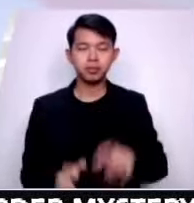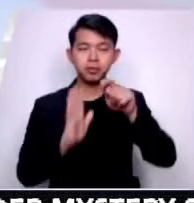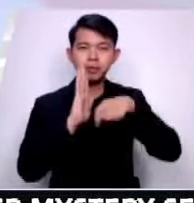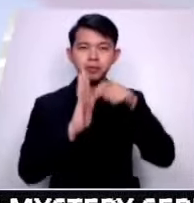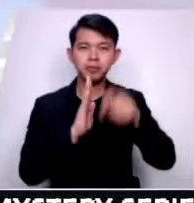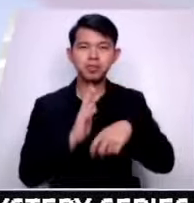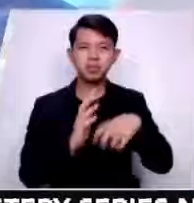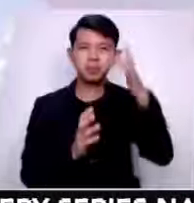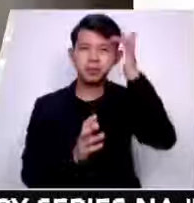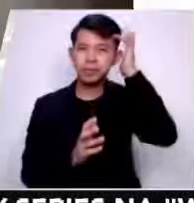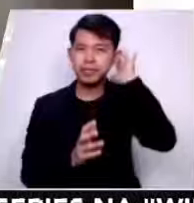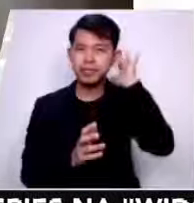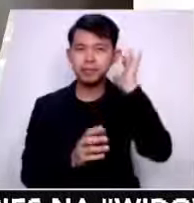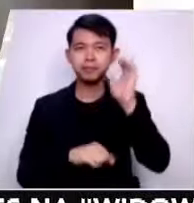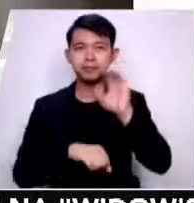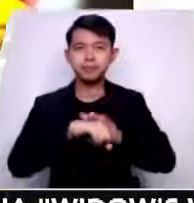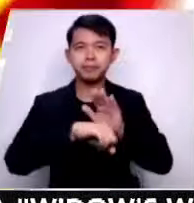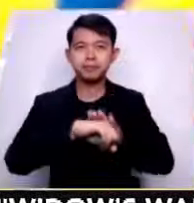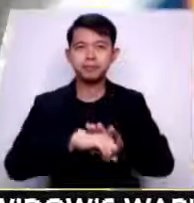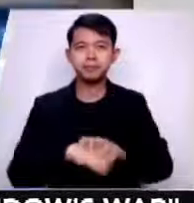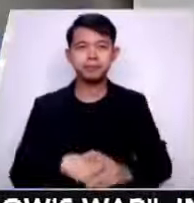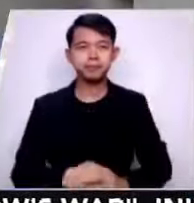Emil Sumangil.